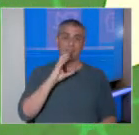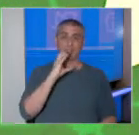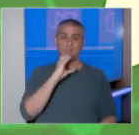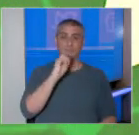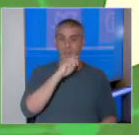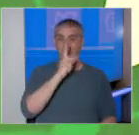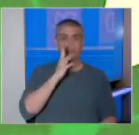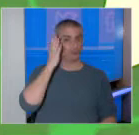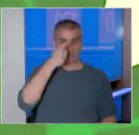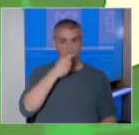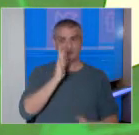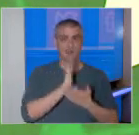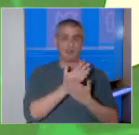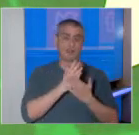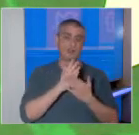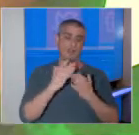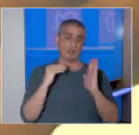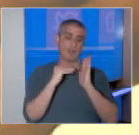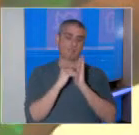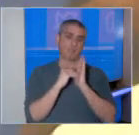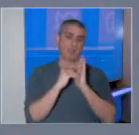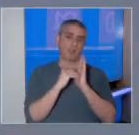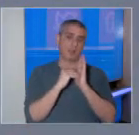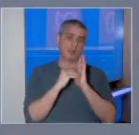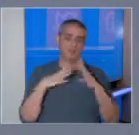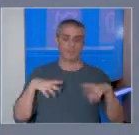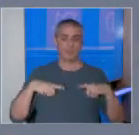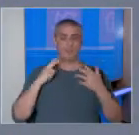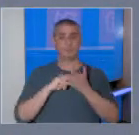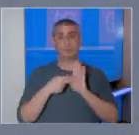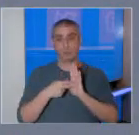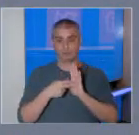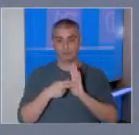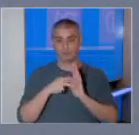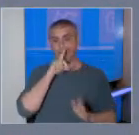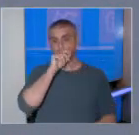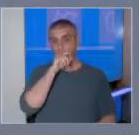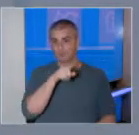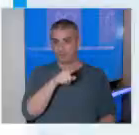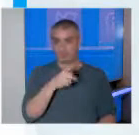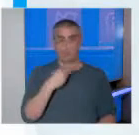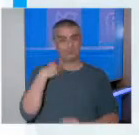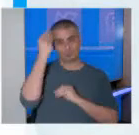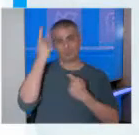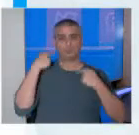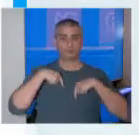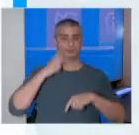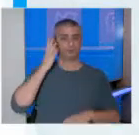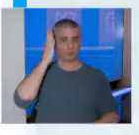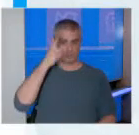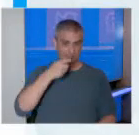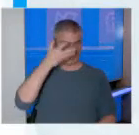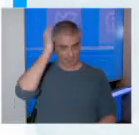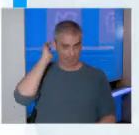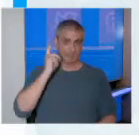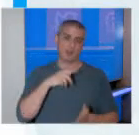מריח מיש עתיד החליטה לקחת הפסקה מהחיים הפוליטיים. היא צייצה כך: הודעתי ליושב ראש יש עתיד